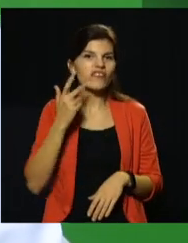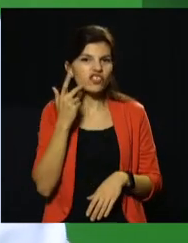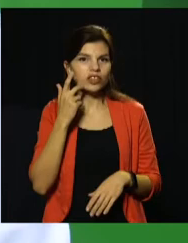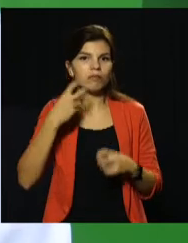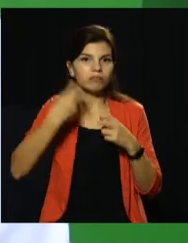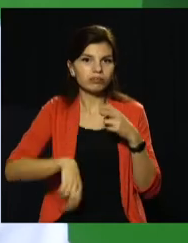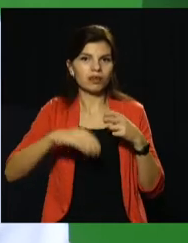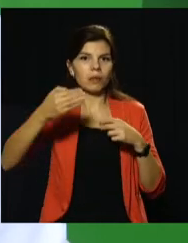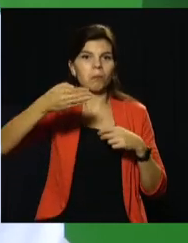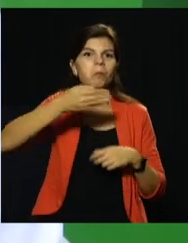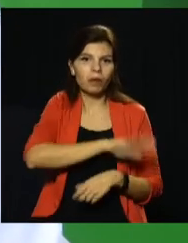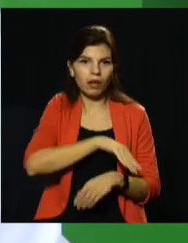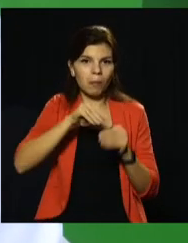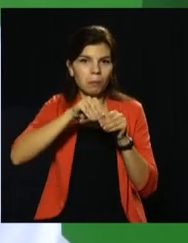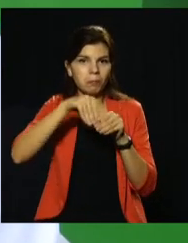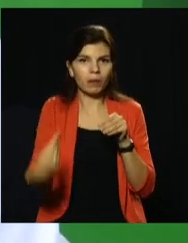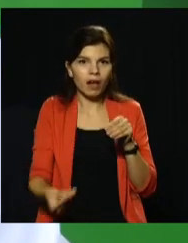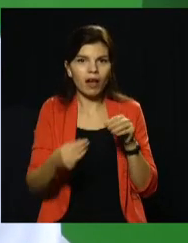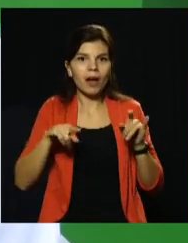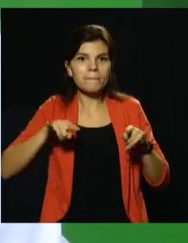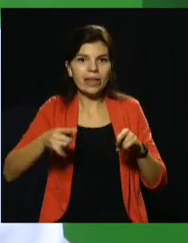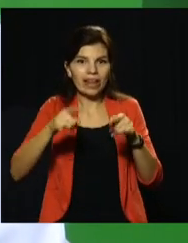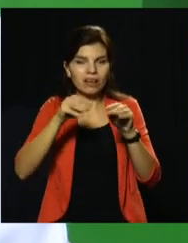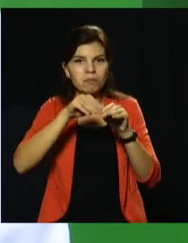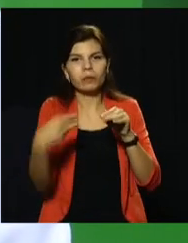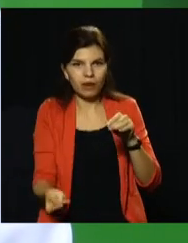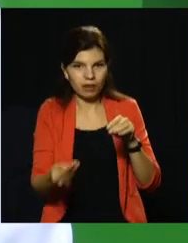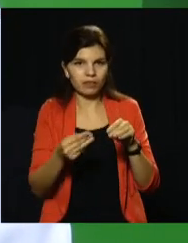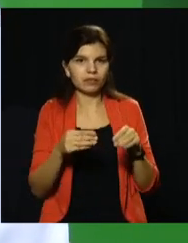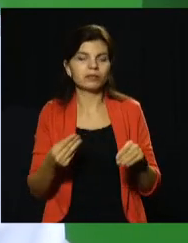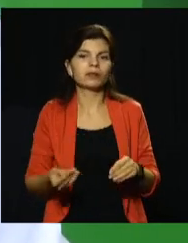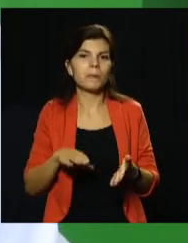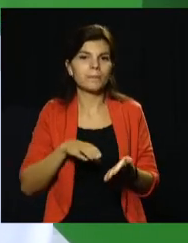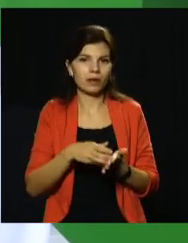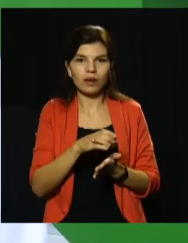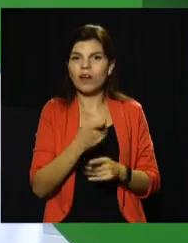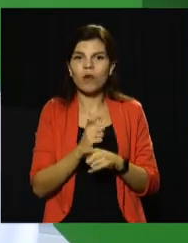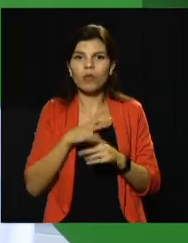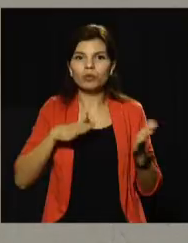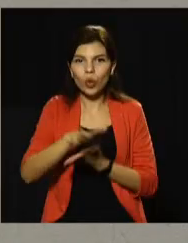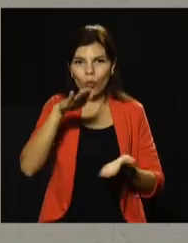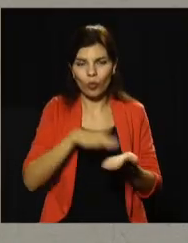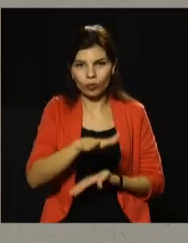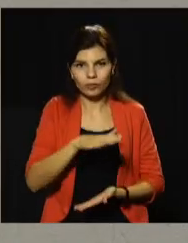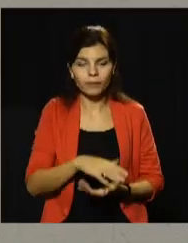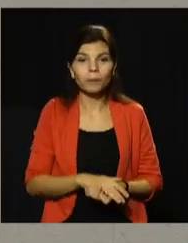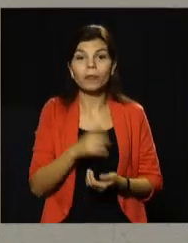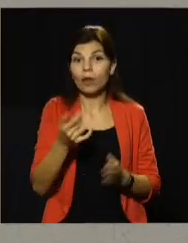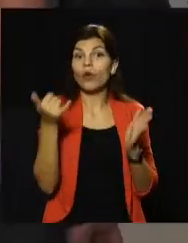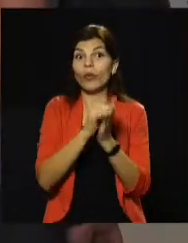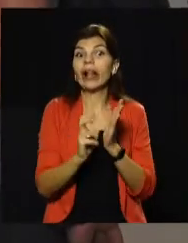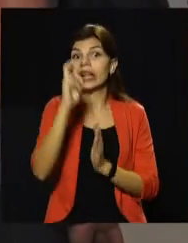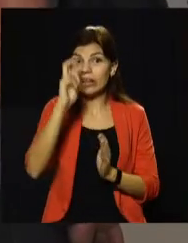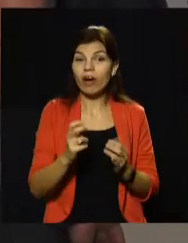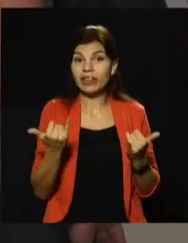весь час ламалися, відпадали, кафель руйнувався. Він був дуже слизький. У медустанові оновили і